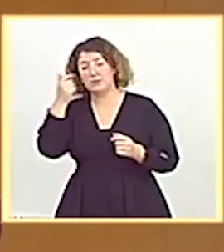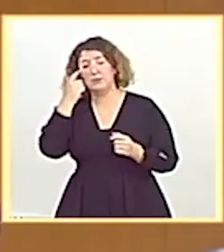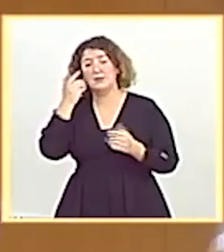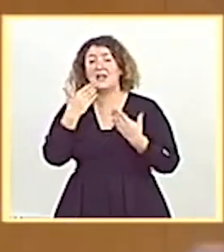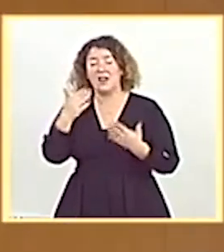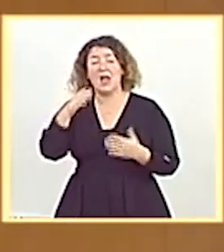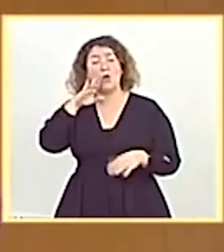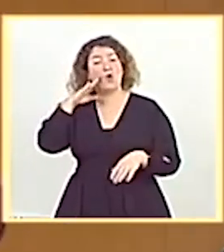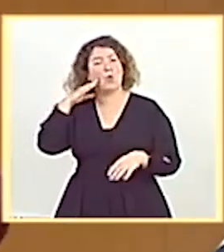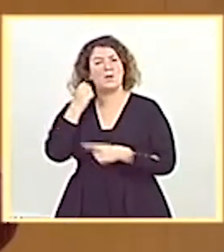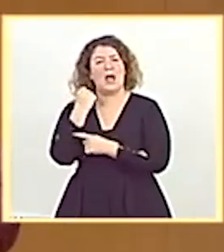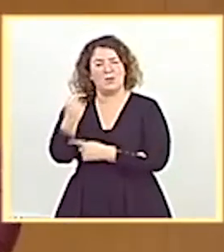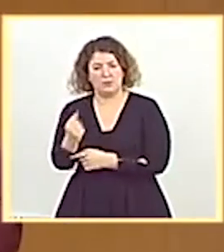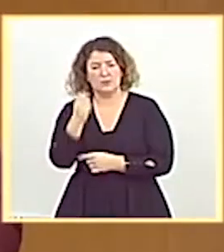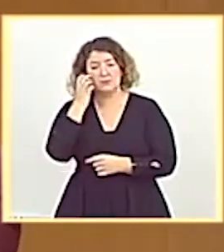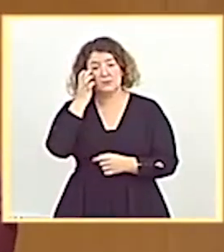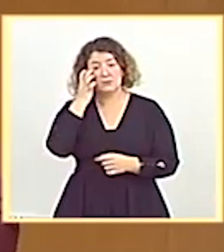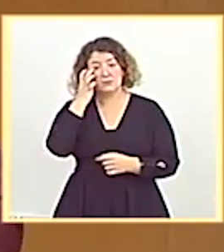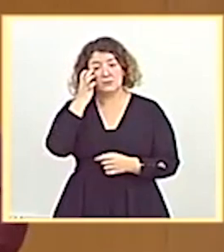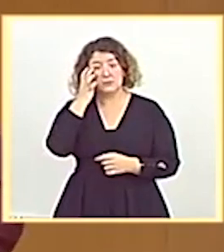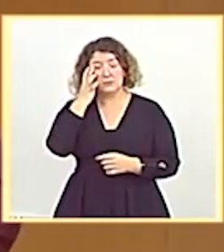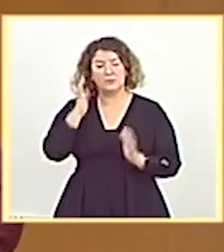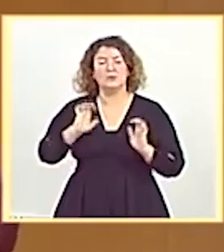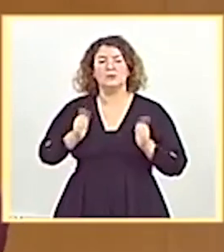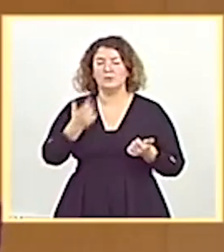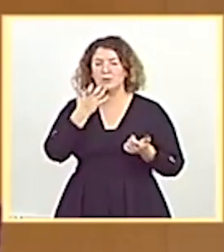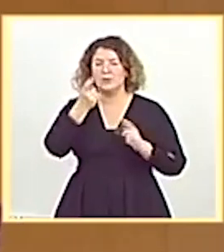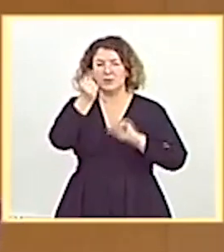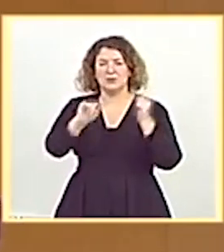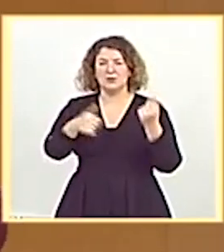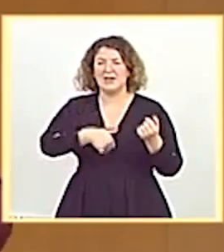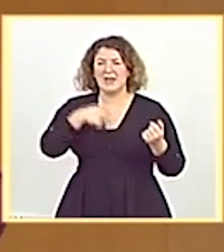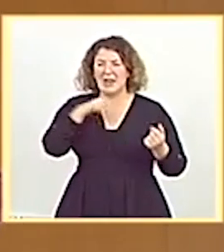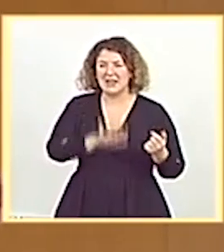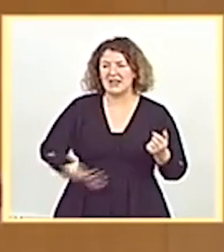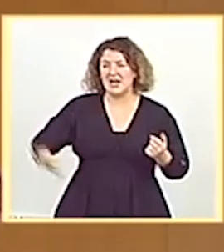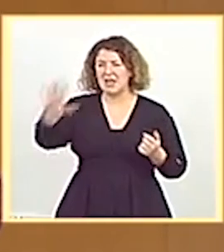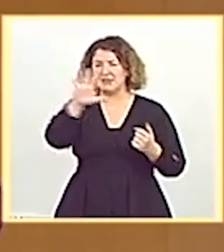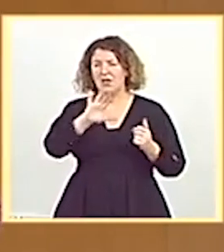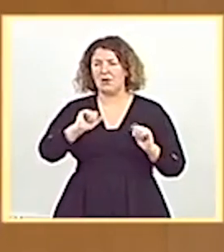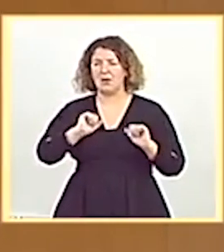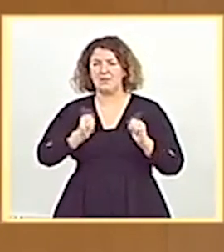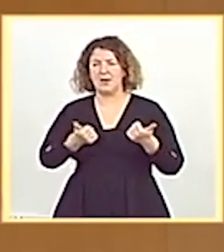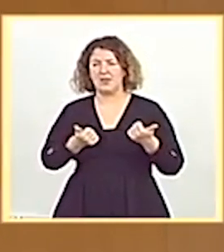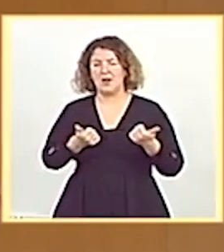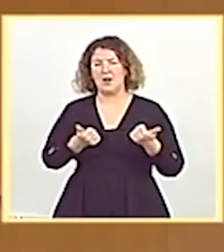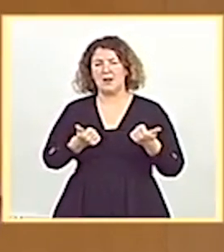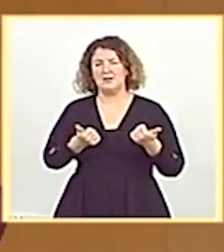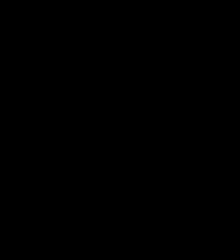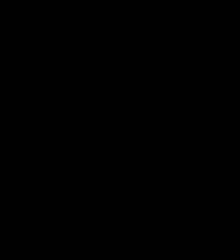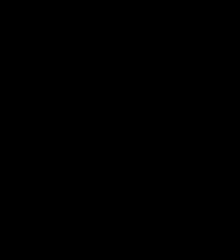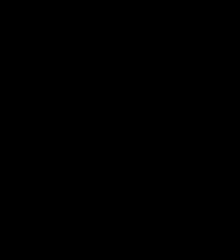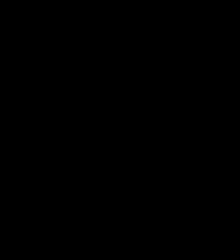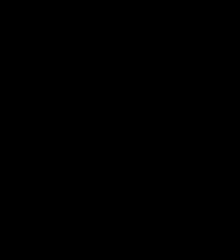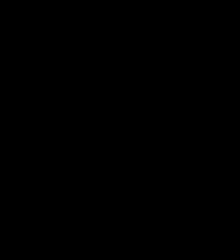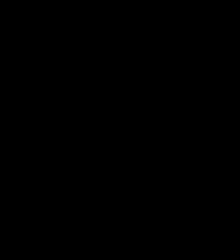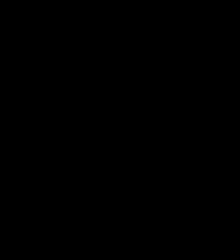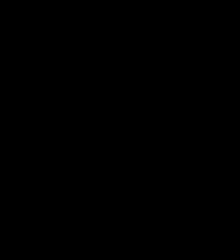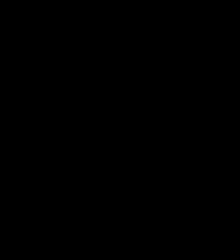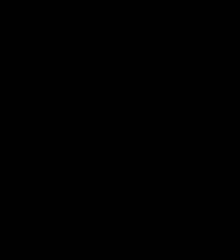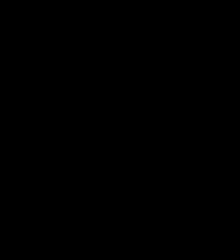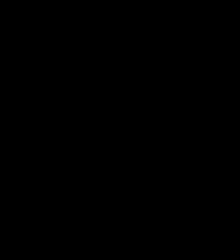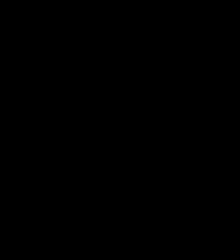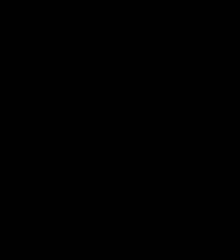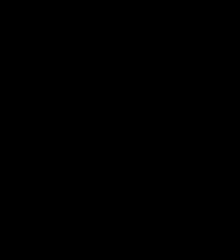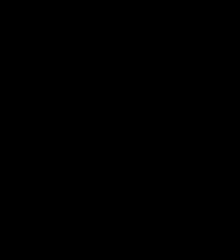de Consell Regulador. No totes les orxates que se venen, per molt valencianes que te les pinten en el seu envàs, estan fetes en